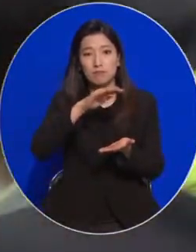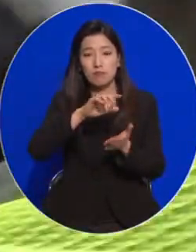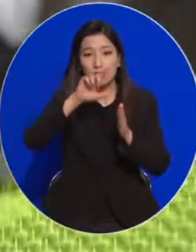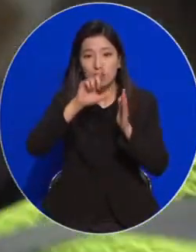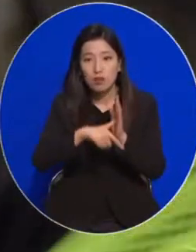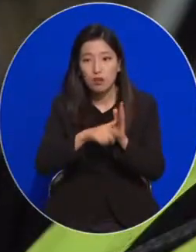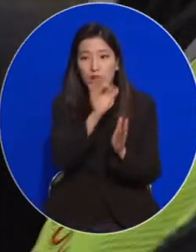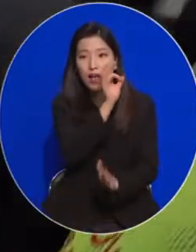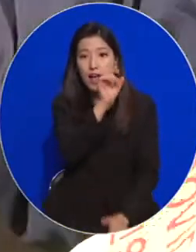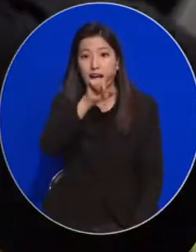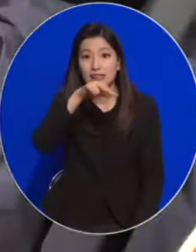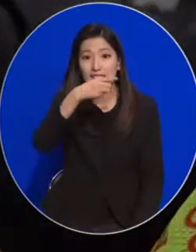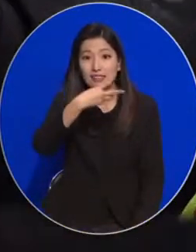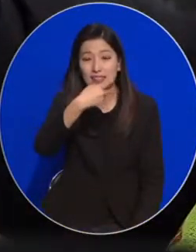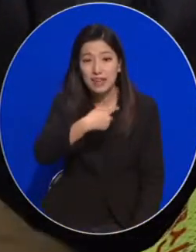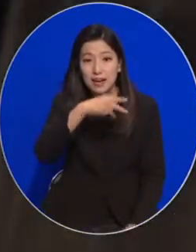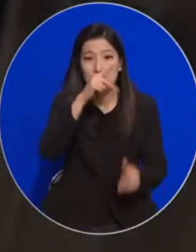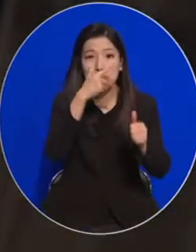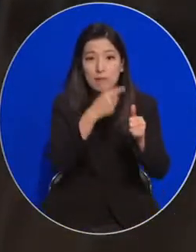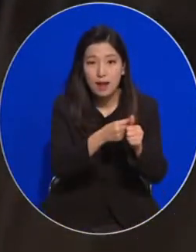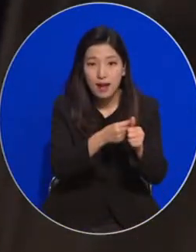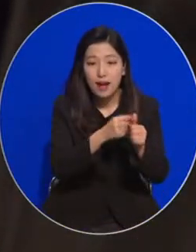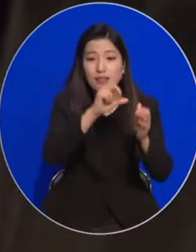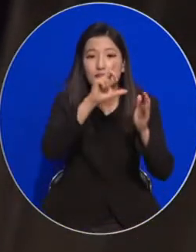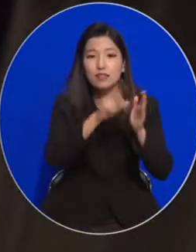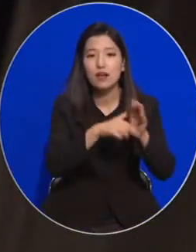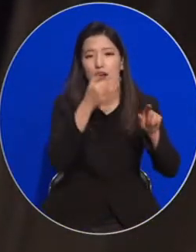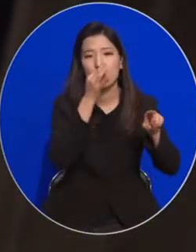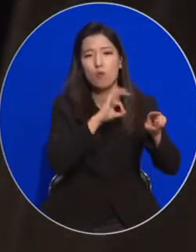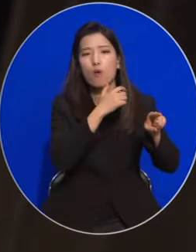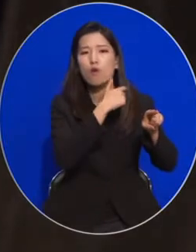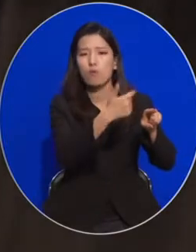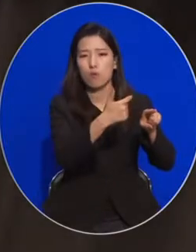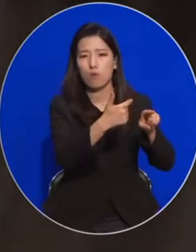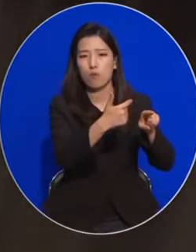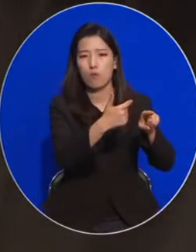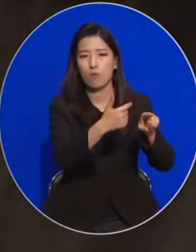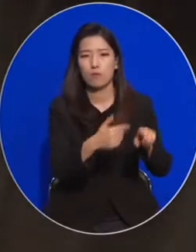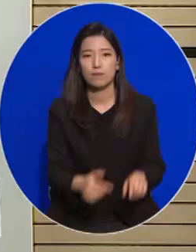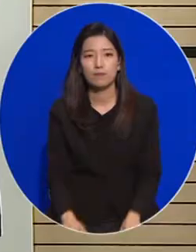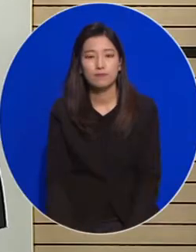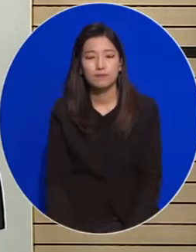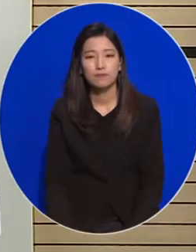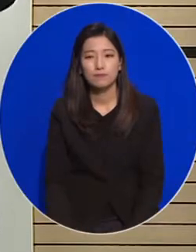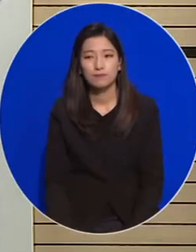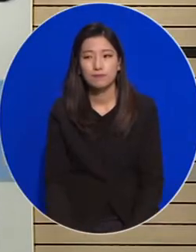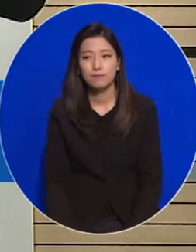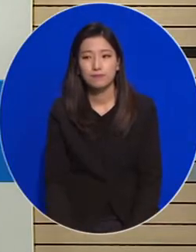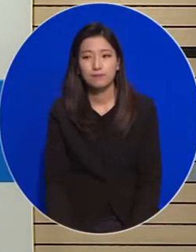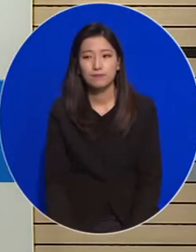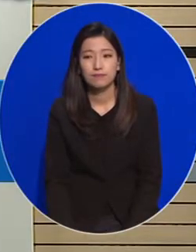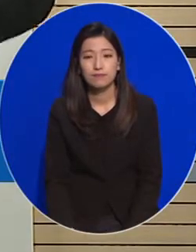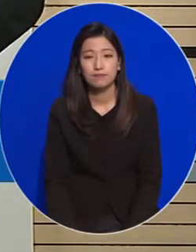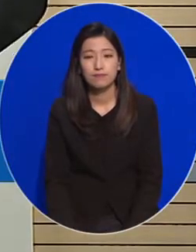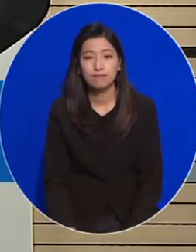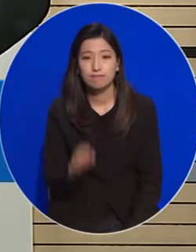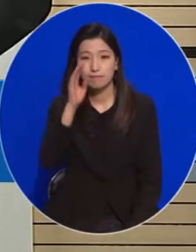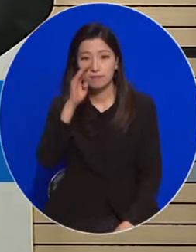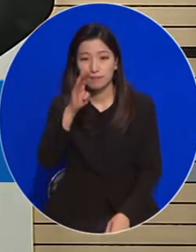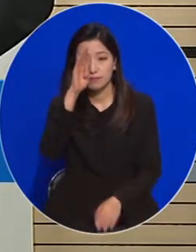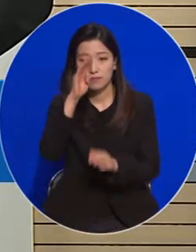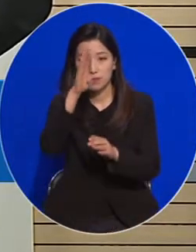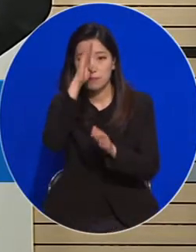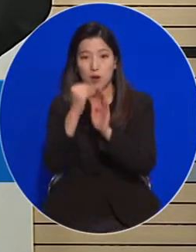백신 접종으로 얻는 이익이 부작용 위험보다 크다는 설명입니다. 예방접종